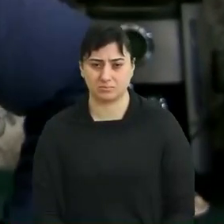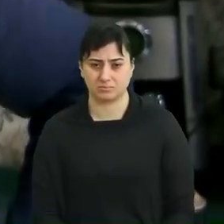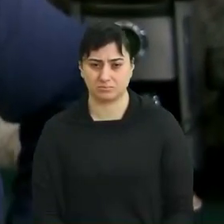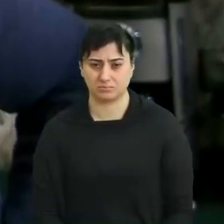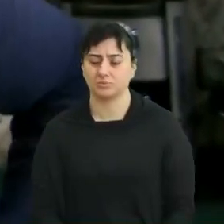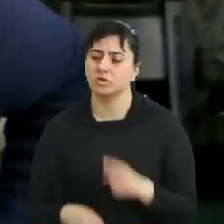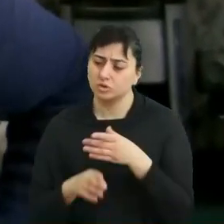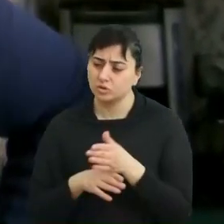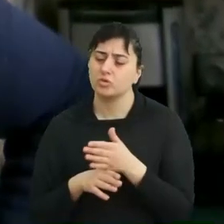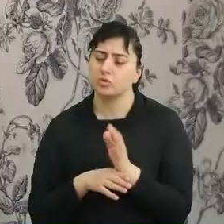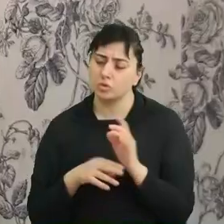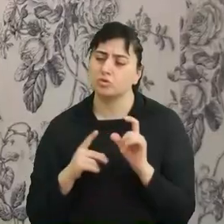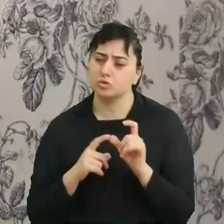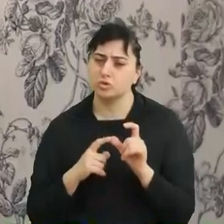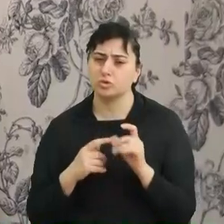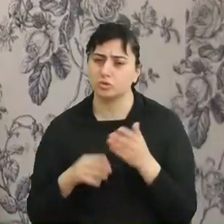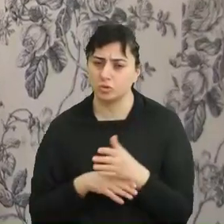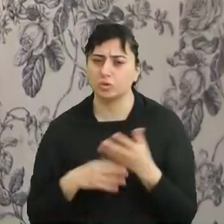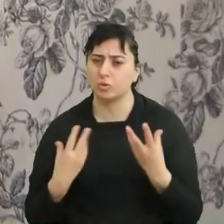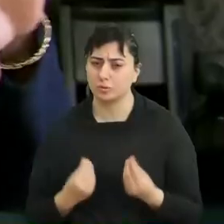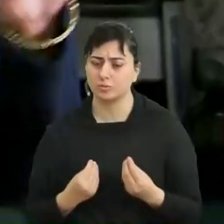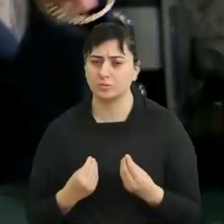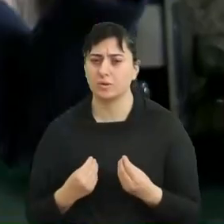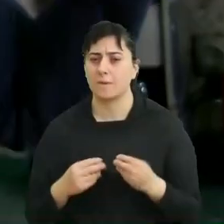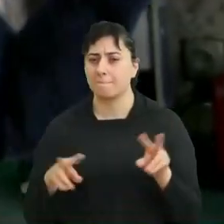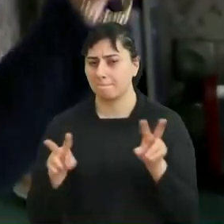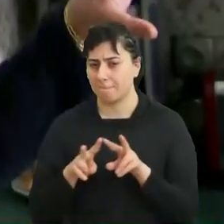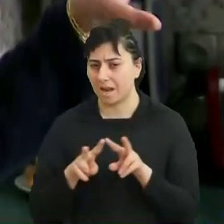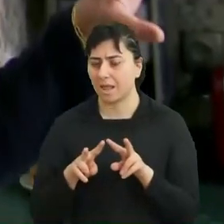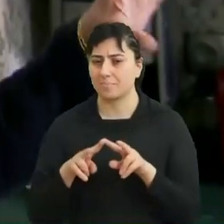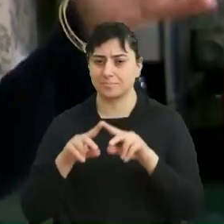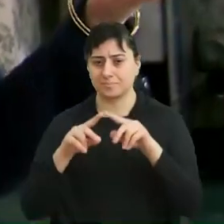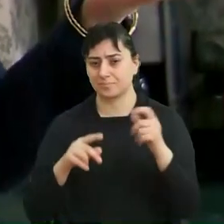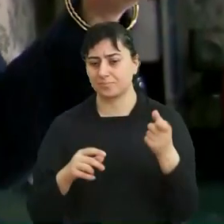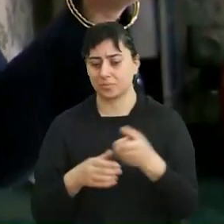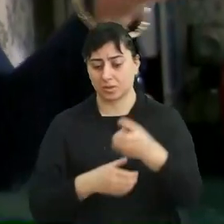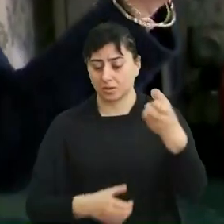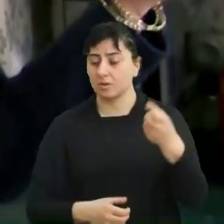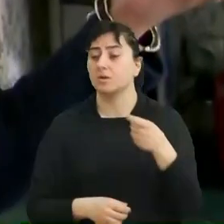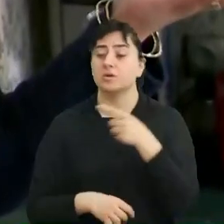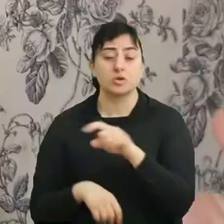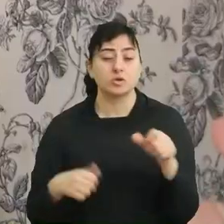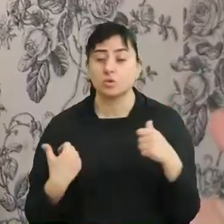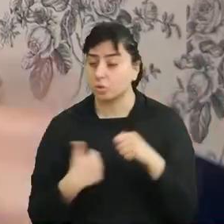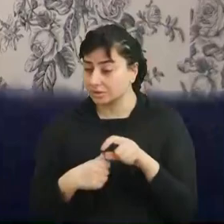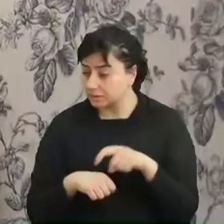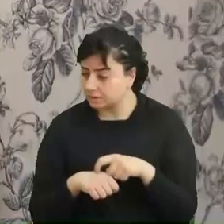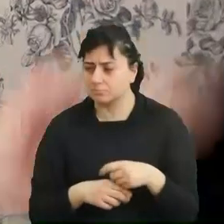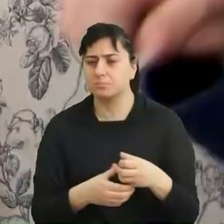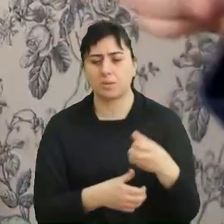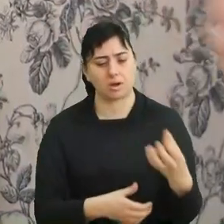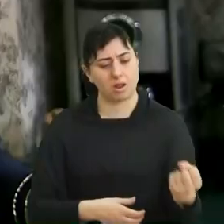Evet, çok doğrusun Şükrü ya. Bak, Meryem merdaneleri. Kocanız sizi sinir mi etti?